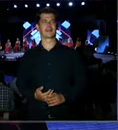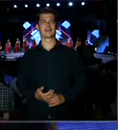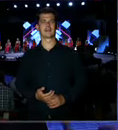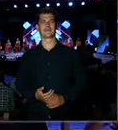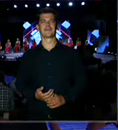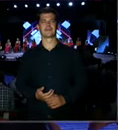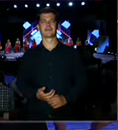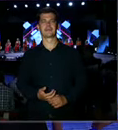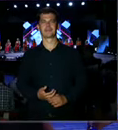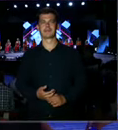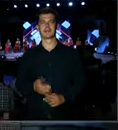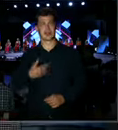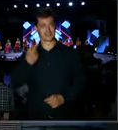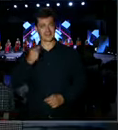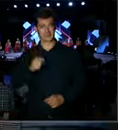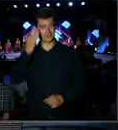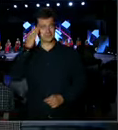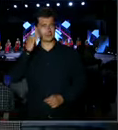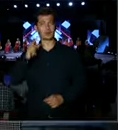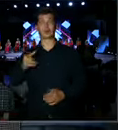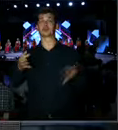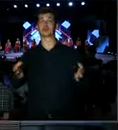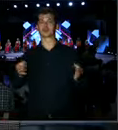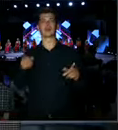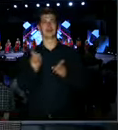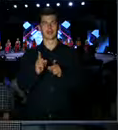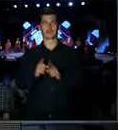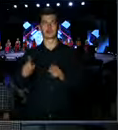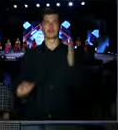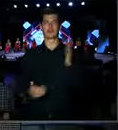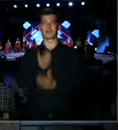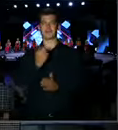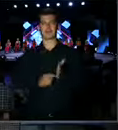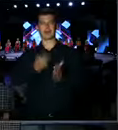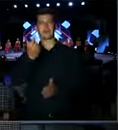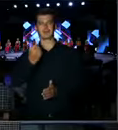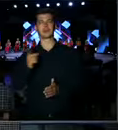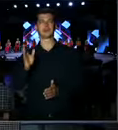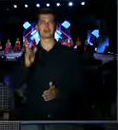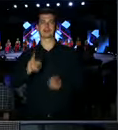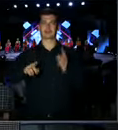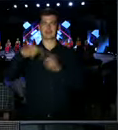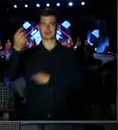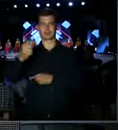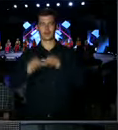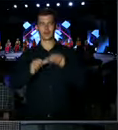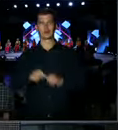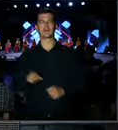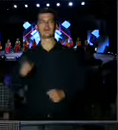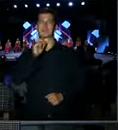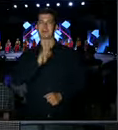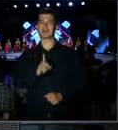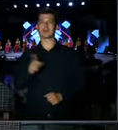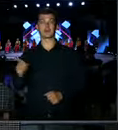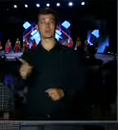Drodzy Państwo, nie wiem, czy Państwo wiedzą, ale dzisiejsza impreza jest również inauguracją imprezy, która odbędzie się w roku przyszłym. To właśnie